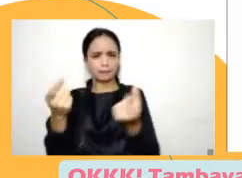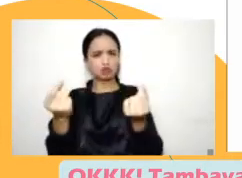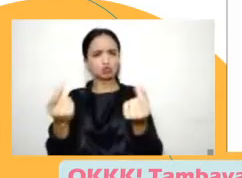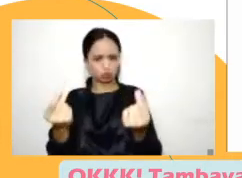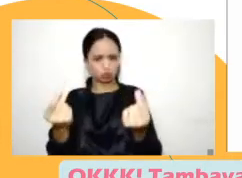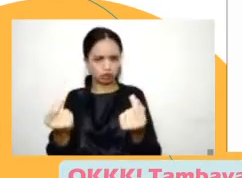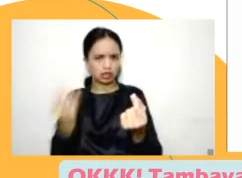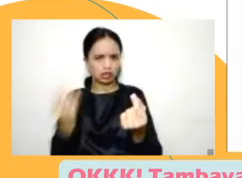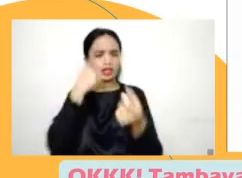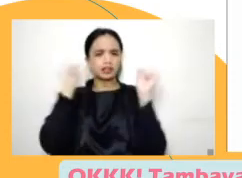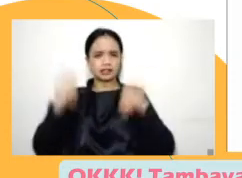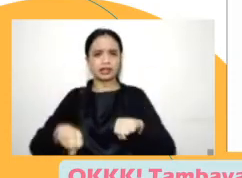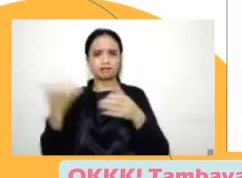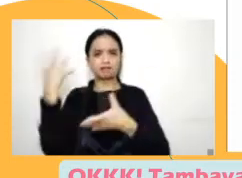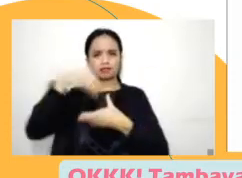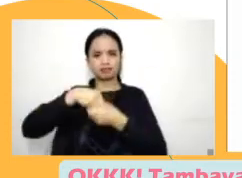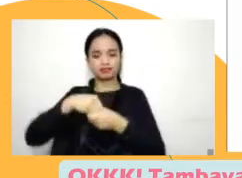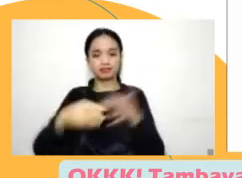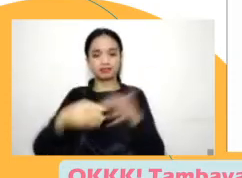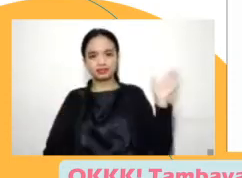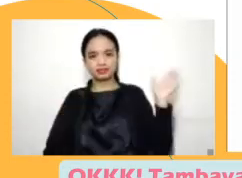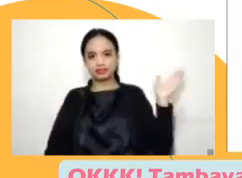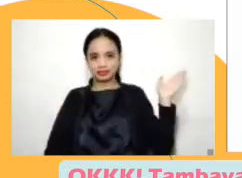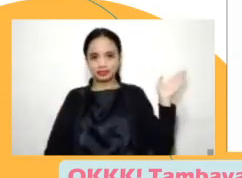upang makasali. Video play, please!